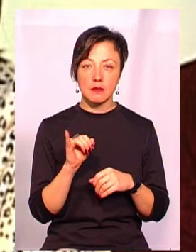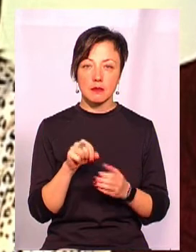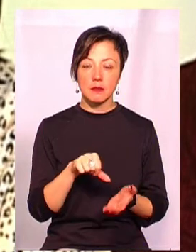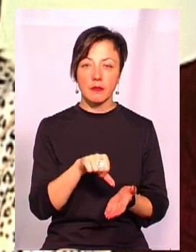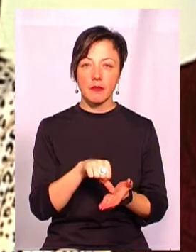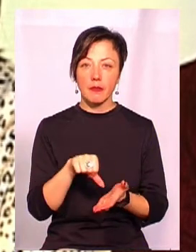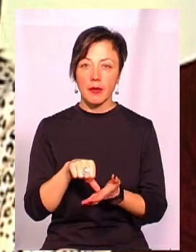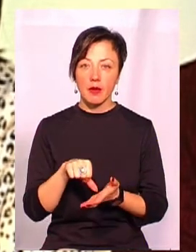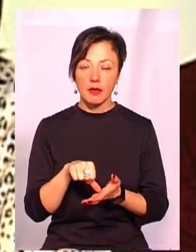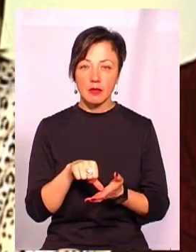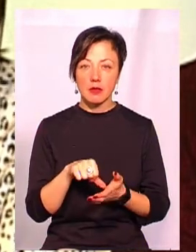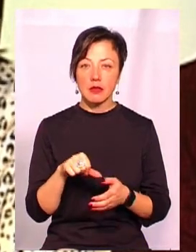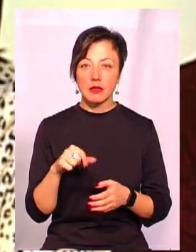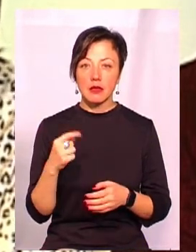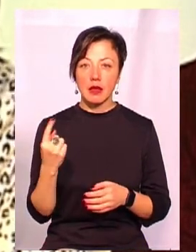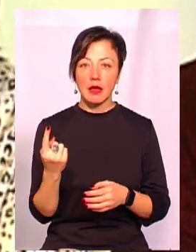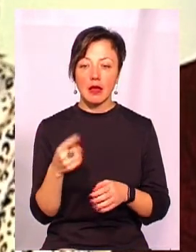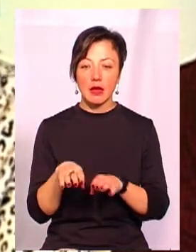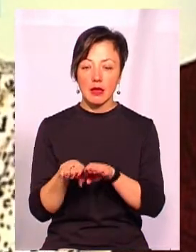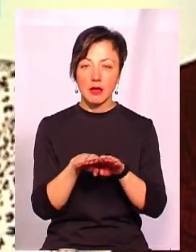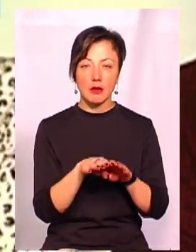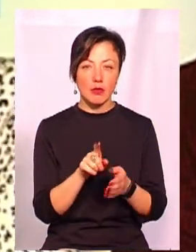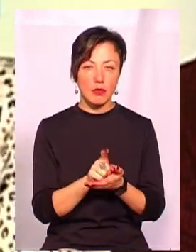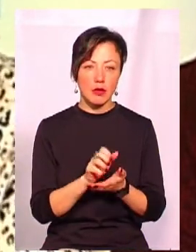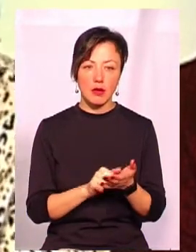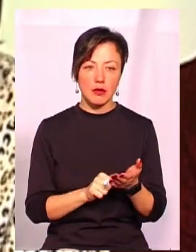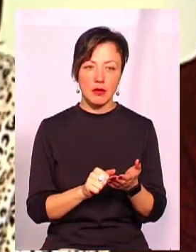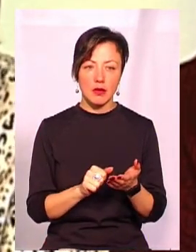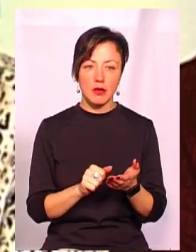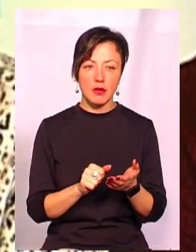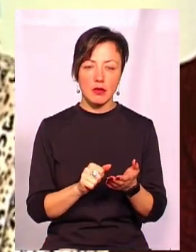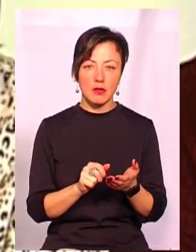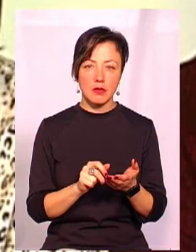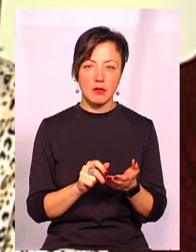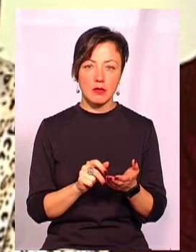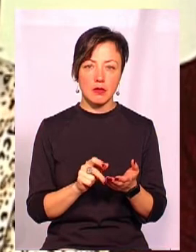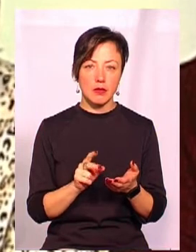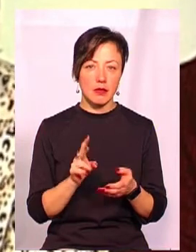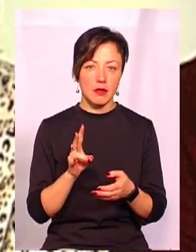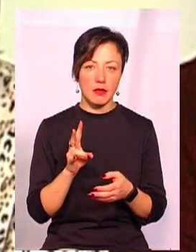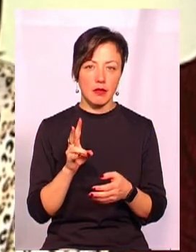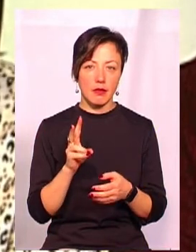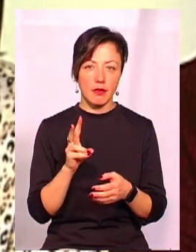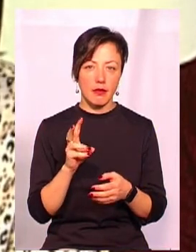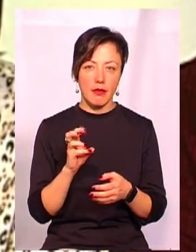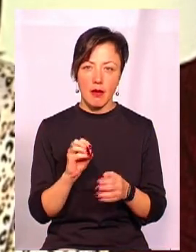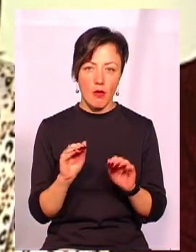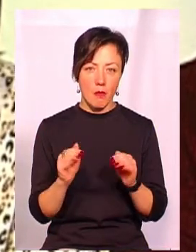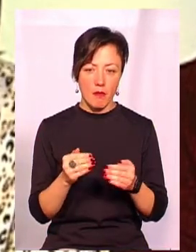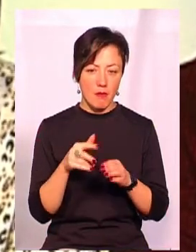представників єдиного податку не зажимає в цьому аспекті. В них